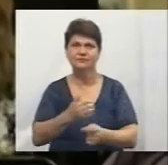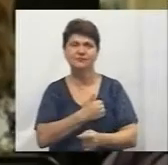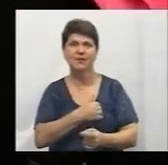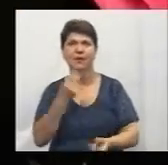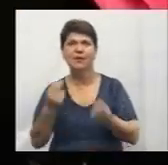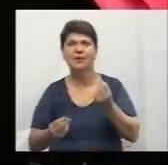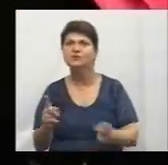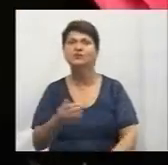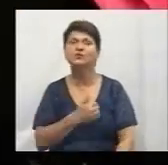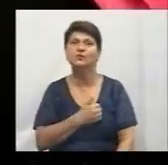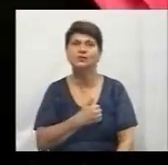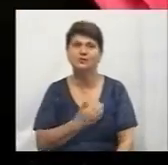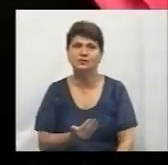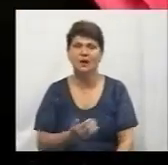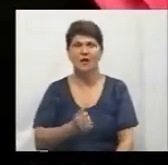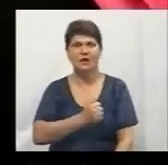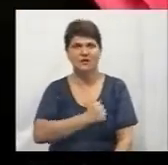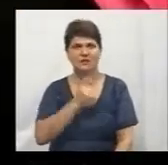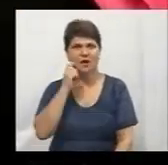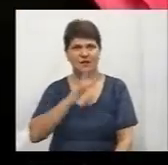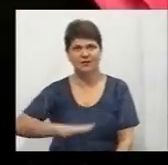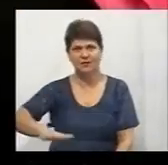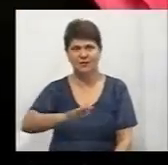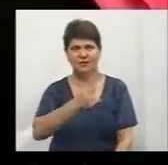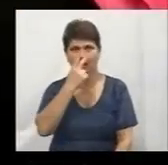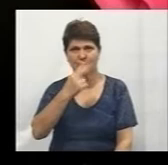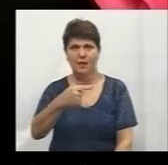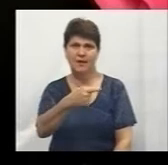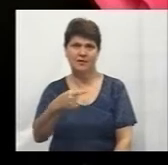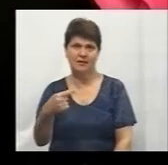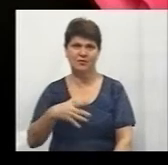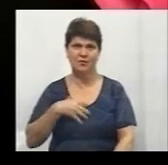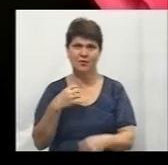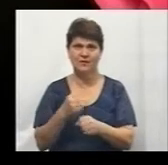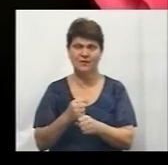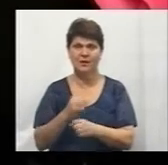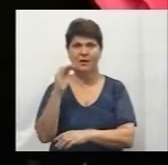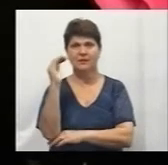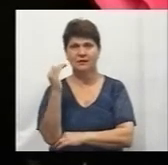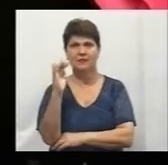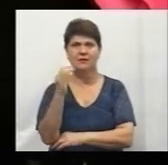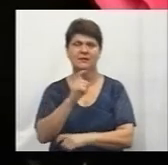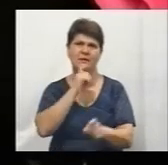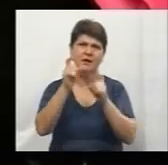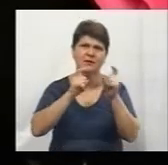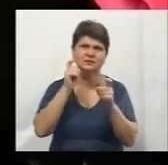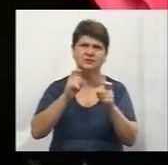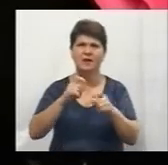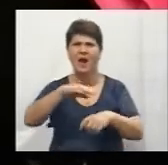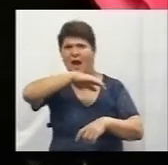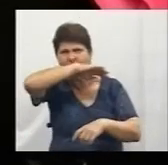ти хочеш? На жаль, в нас в Україні, коли бачать негативну поведінку дитини, там, наприклад, дитина кричить, б'ється,